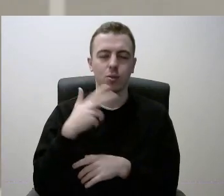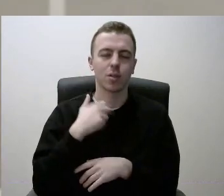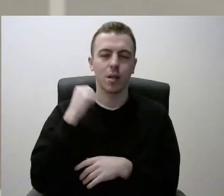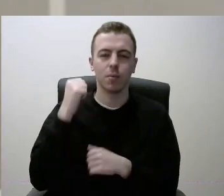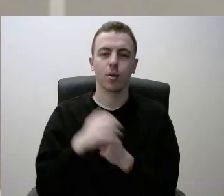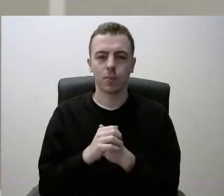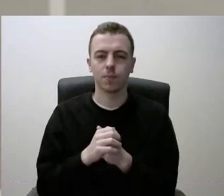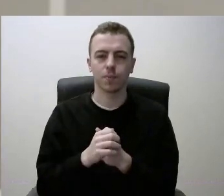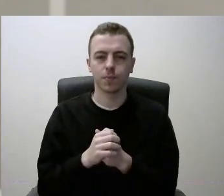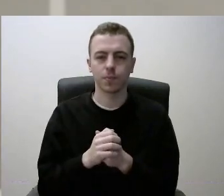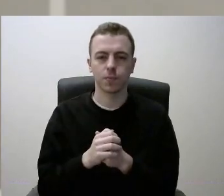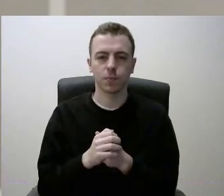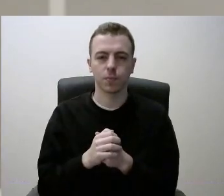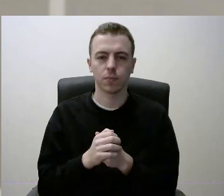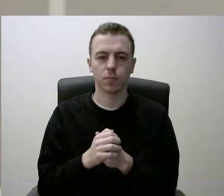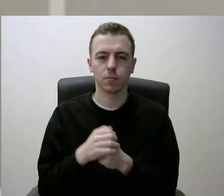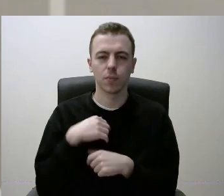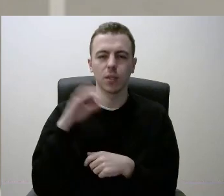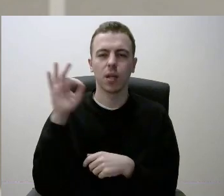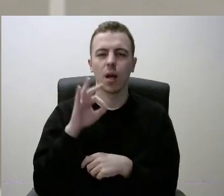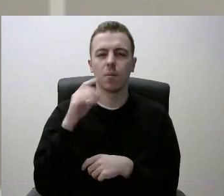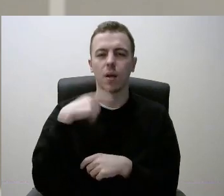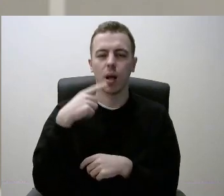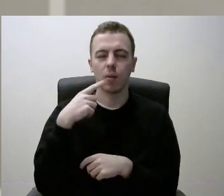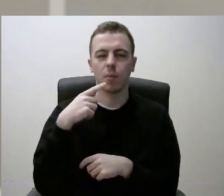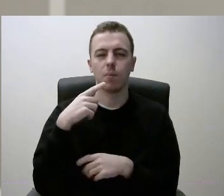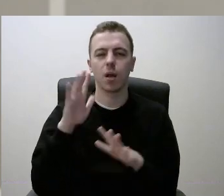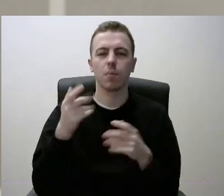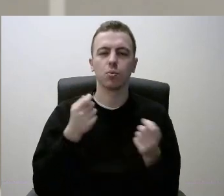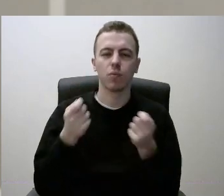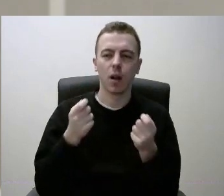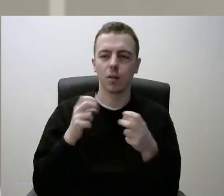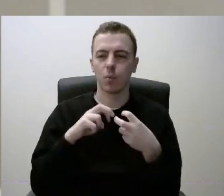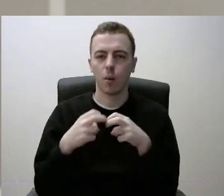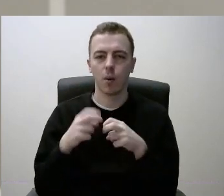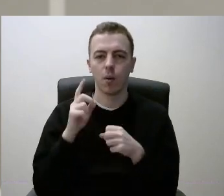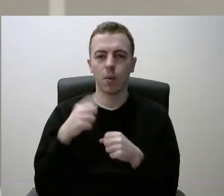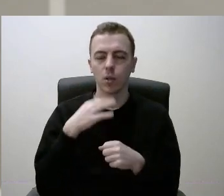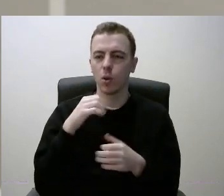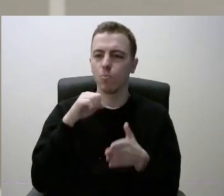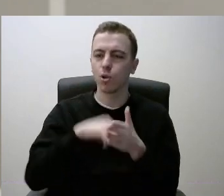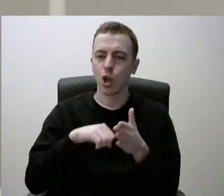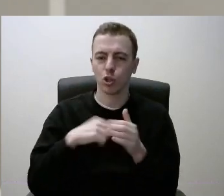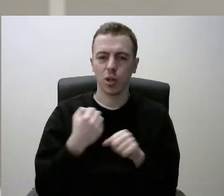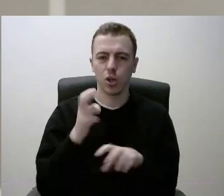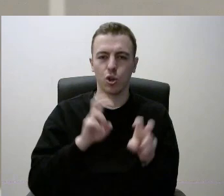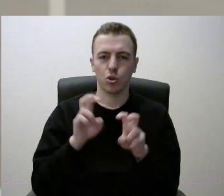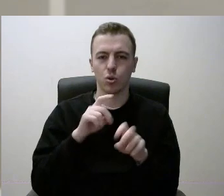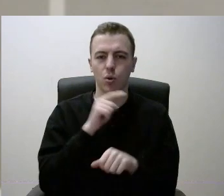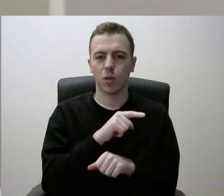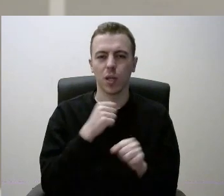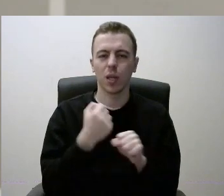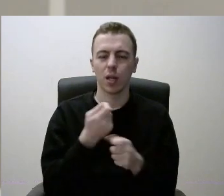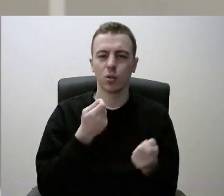Dėkui. Mes dažniausiai kalbam apie pasekmes ir kaip jas suvaldyti. Aš labiau norėčiau atsigręžti priežastis, kaip bandyti jas eliminuoti ir